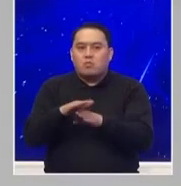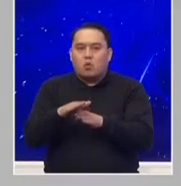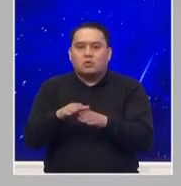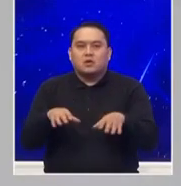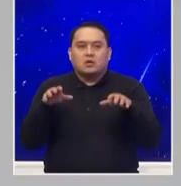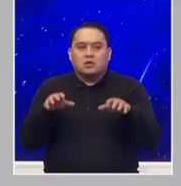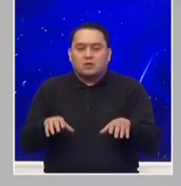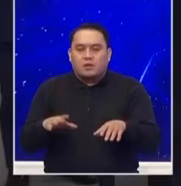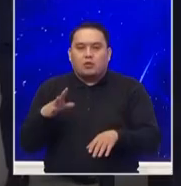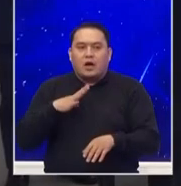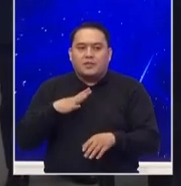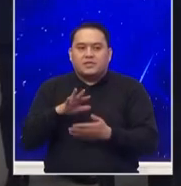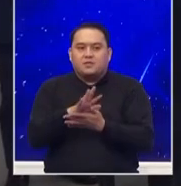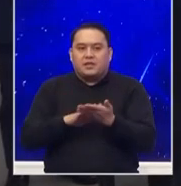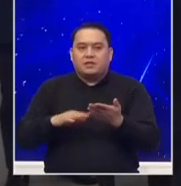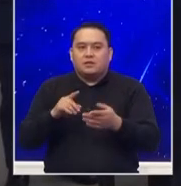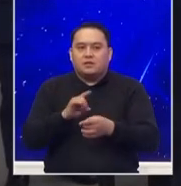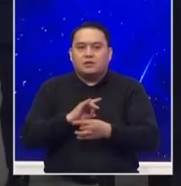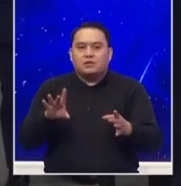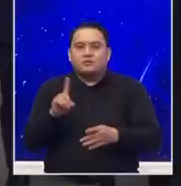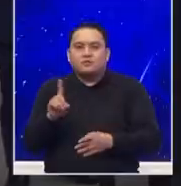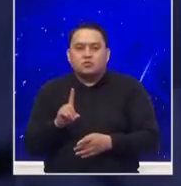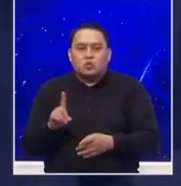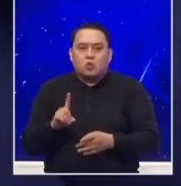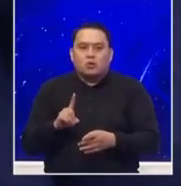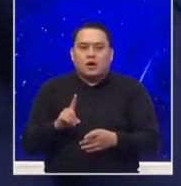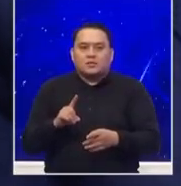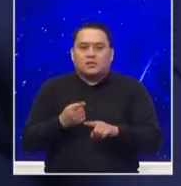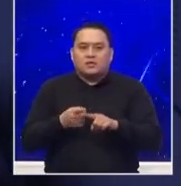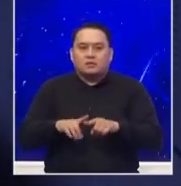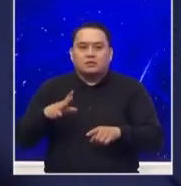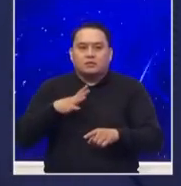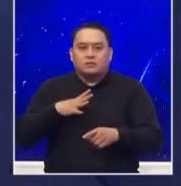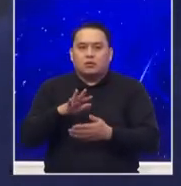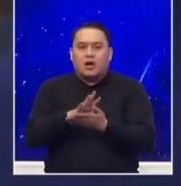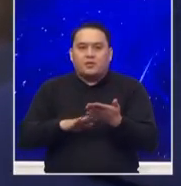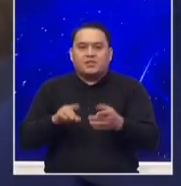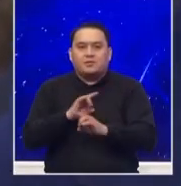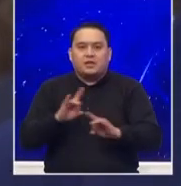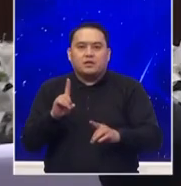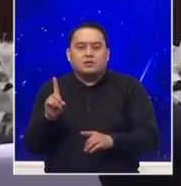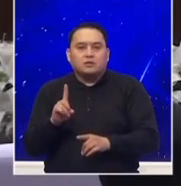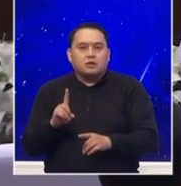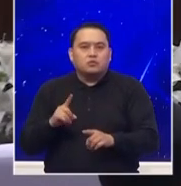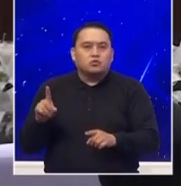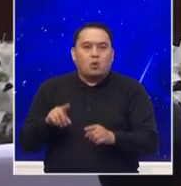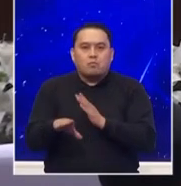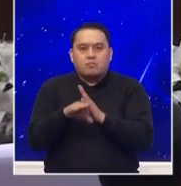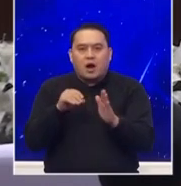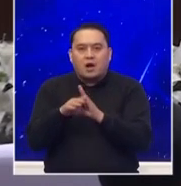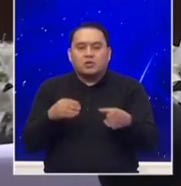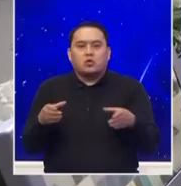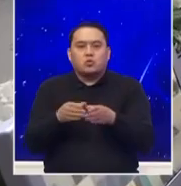областного маслихата. Человек в регионе довольно известный. До сегодняшнего дня был заместителем председателя областного филиала партии Нур